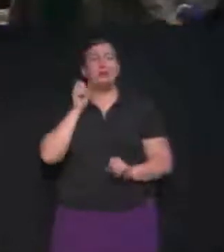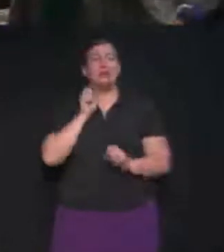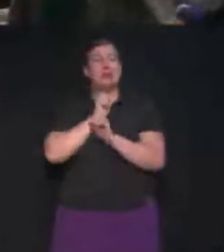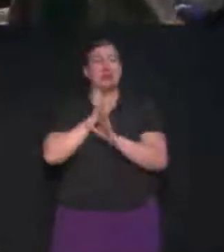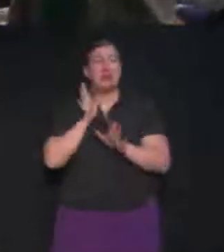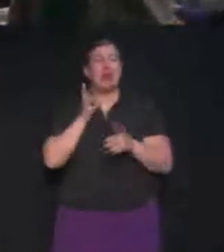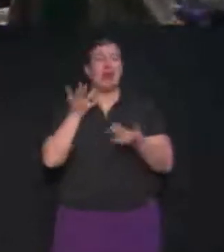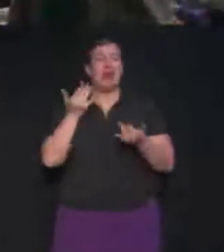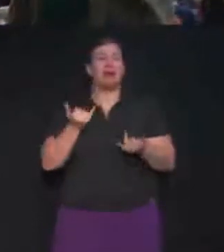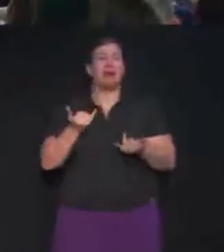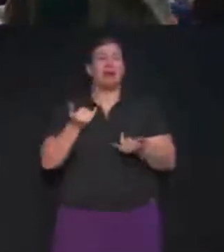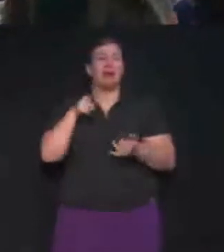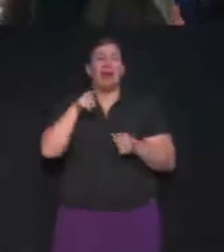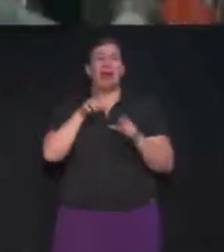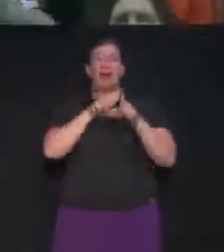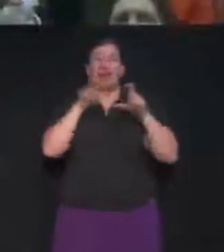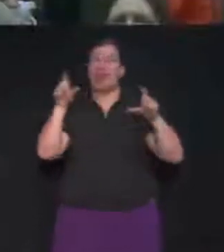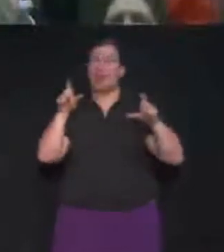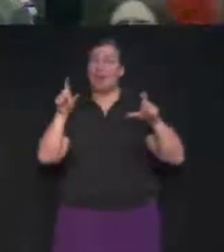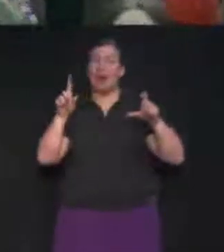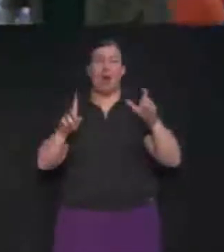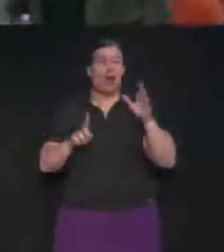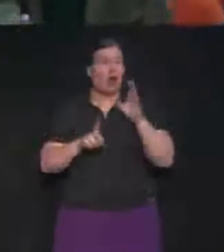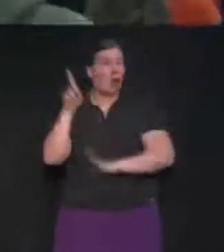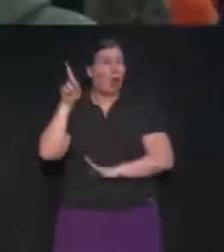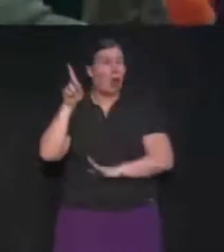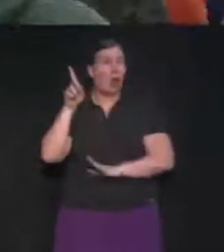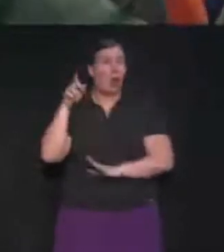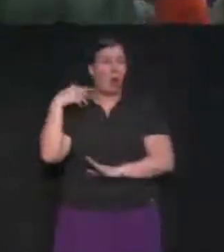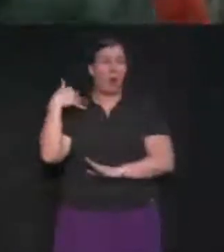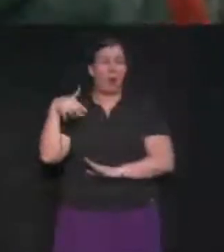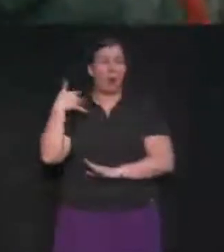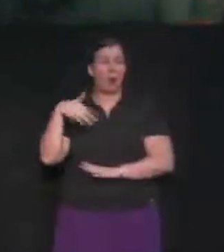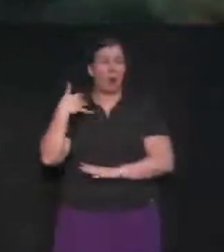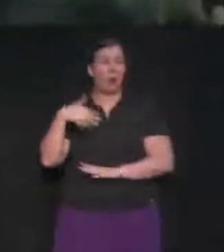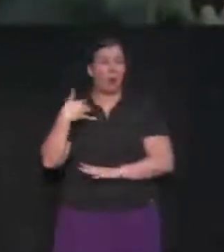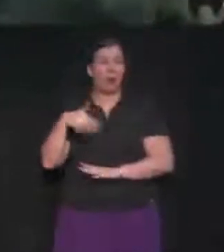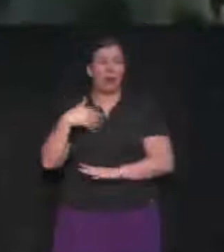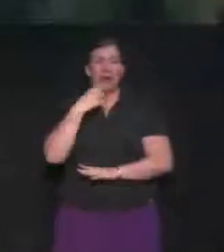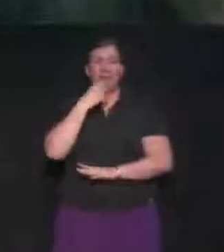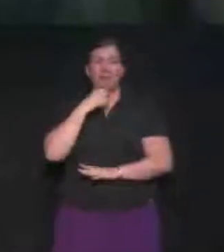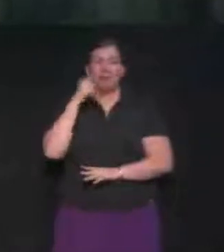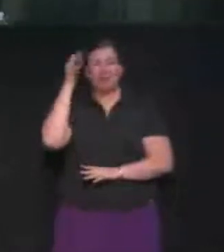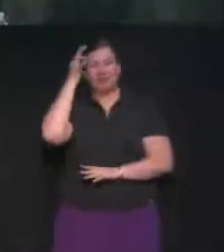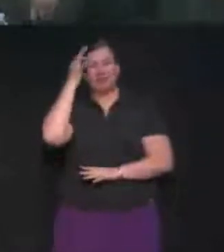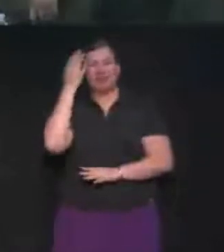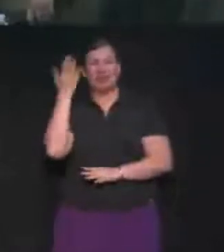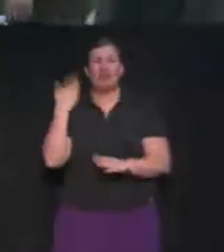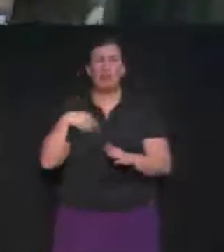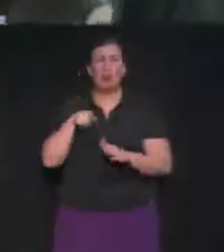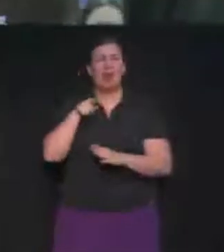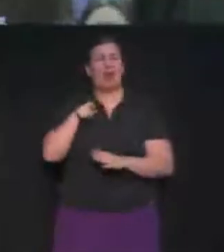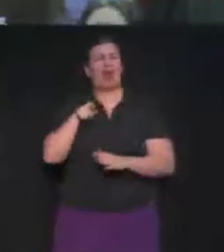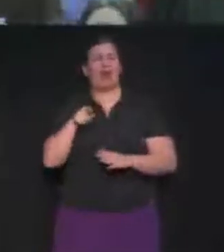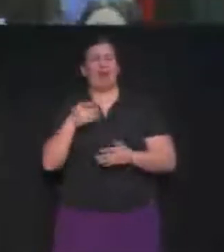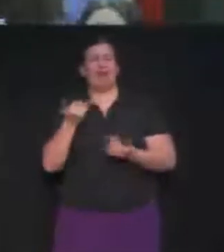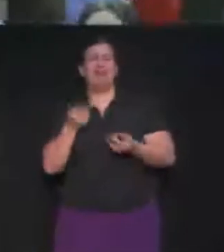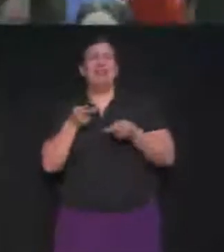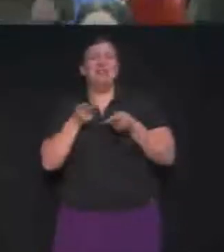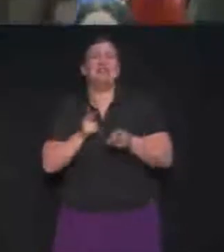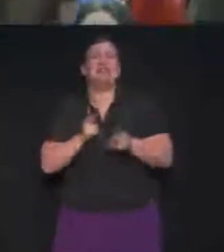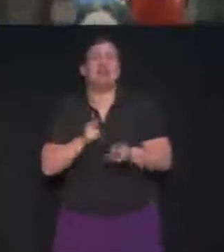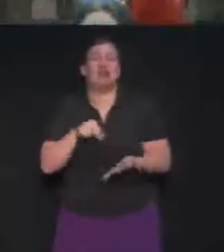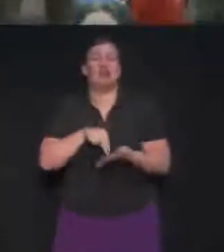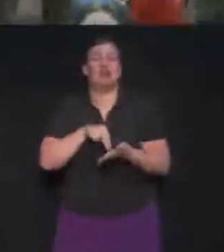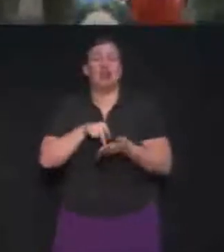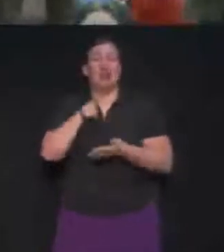Hoch polarisiertes Thema hier behandeln gerade ich möchte wissen wie ihr sicherstellt dass einen das einen Wahlzettel